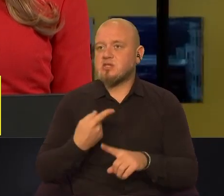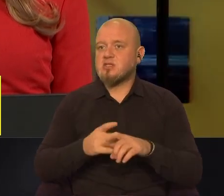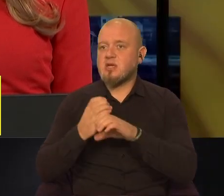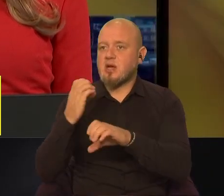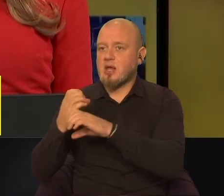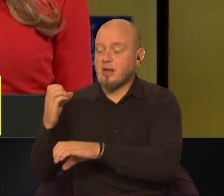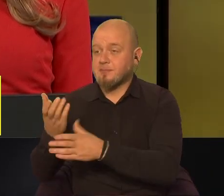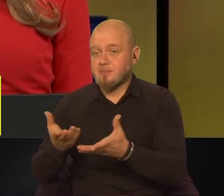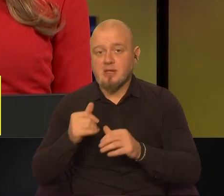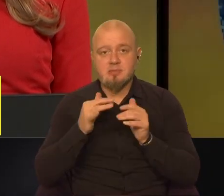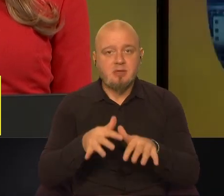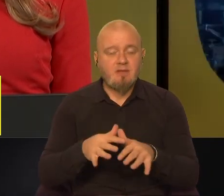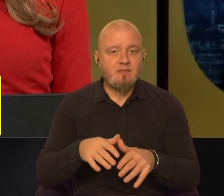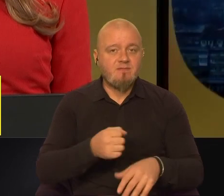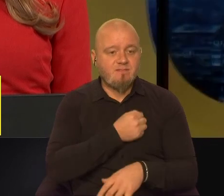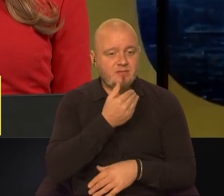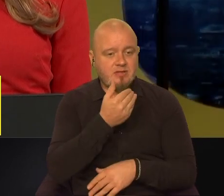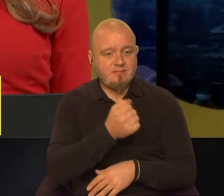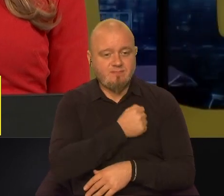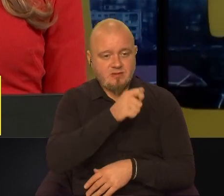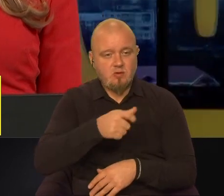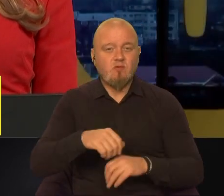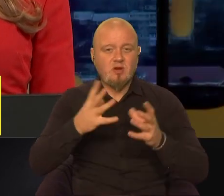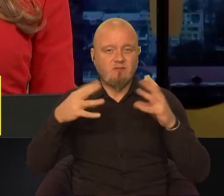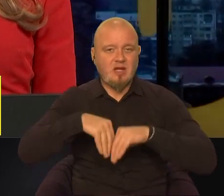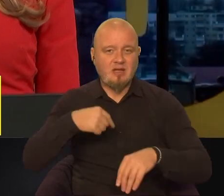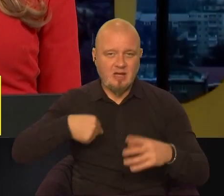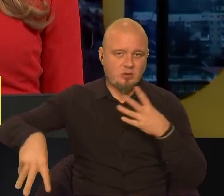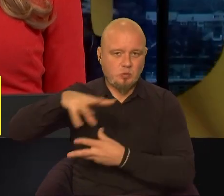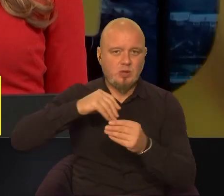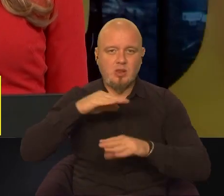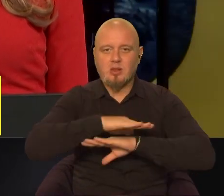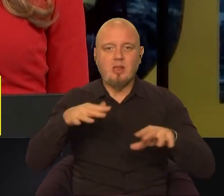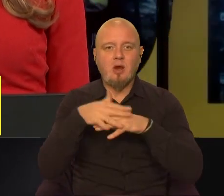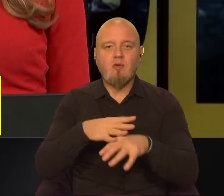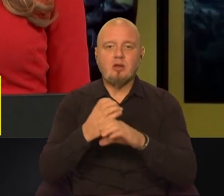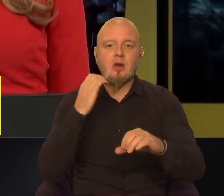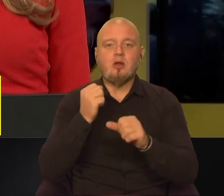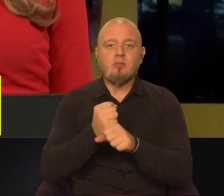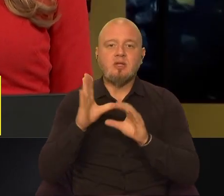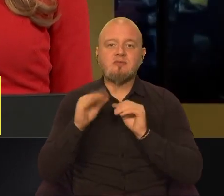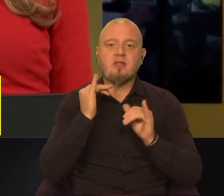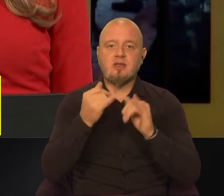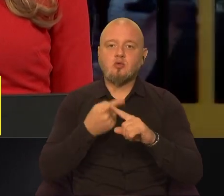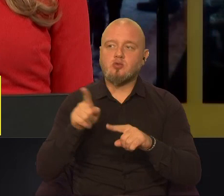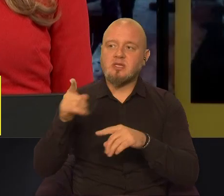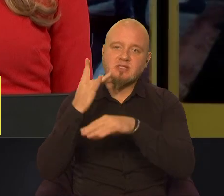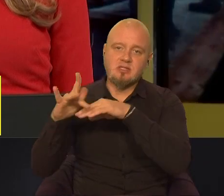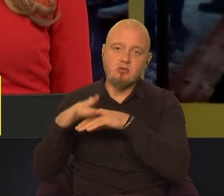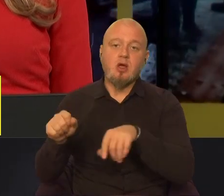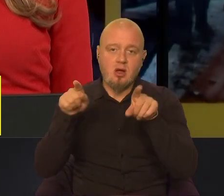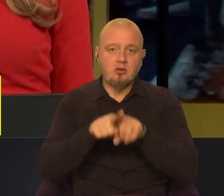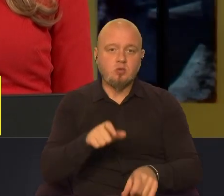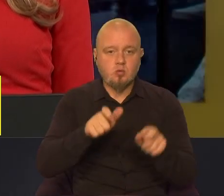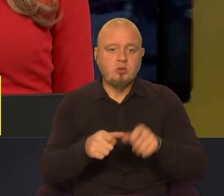Ну, справа військових і та й взагалі нас, ну, усіх, так, не рахувати ракети, робити все для того, щоб їх знищувати, а також